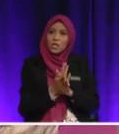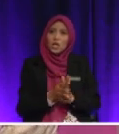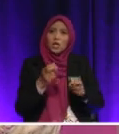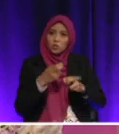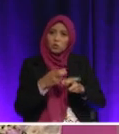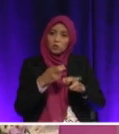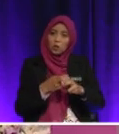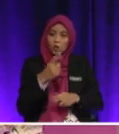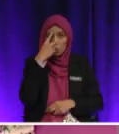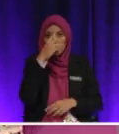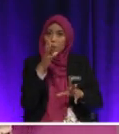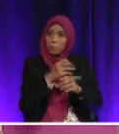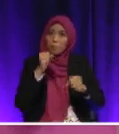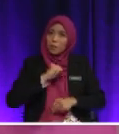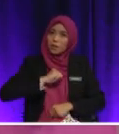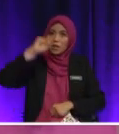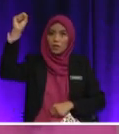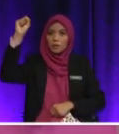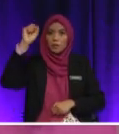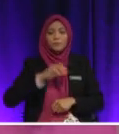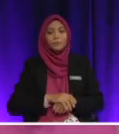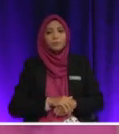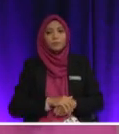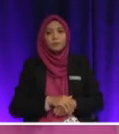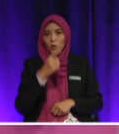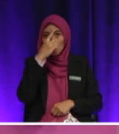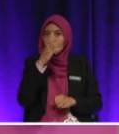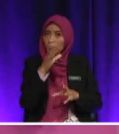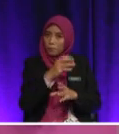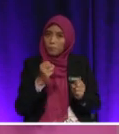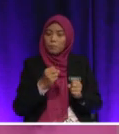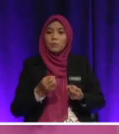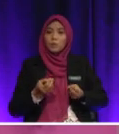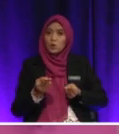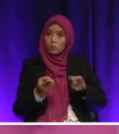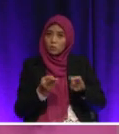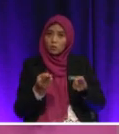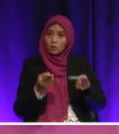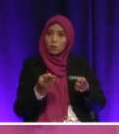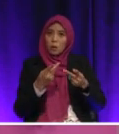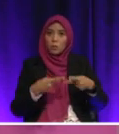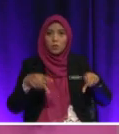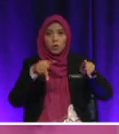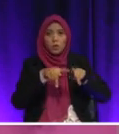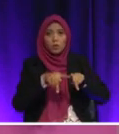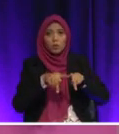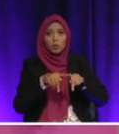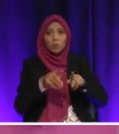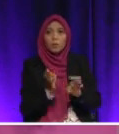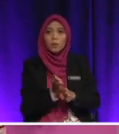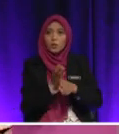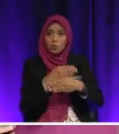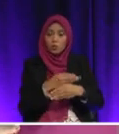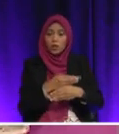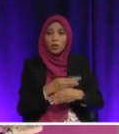mendapatkan kemerdekaan jadi dalam mendapatkan kemerdekaan perlu diwujudkan satu sistem pendidikan